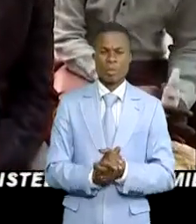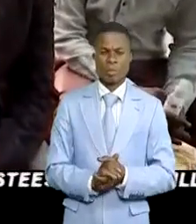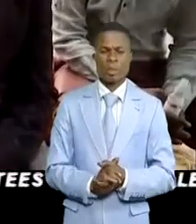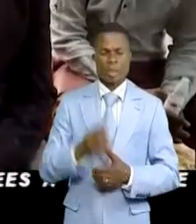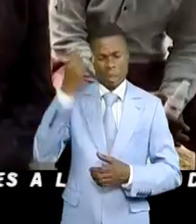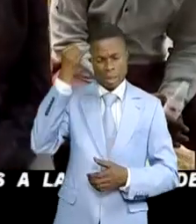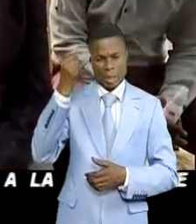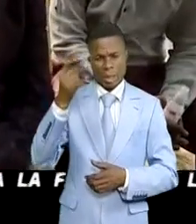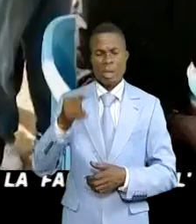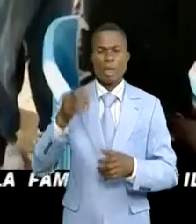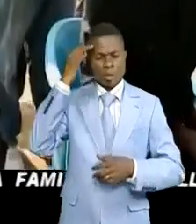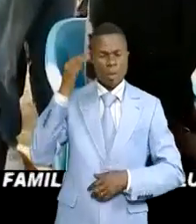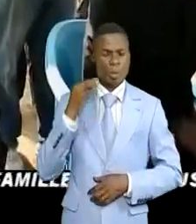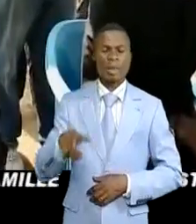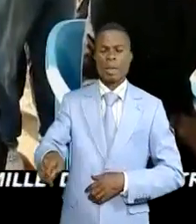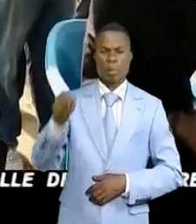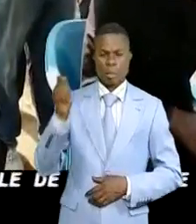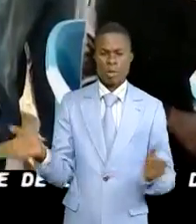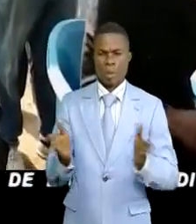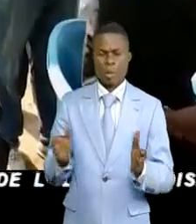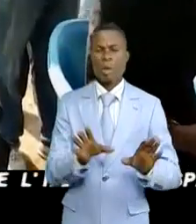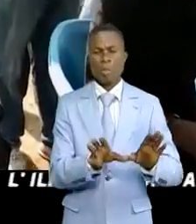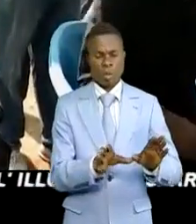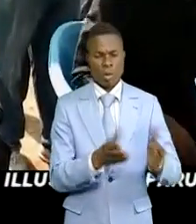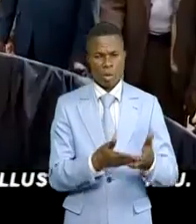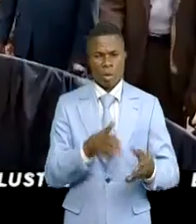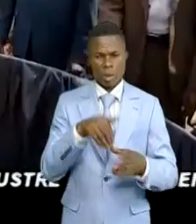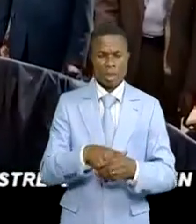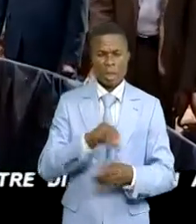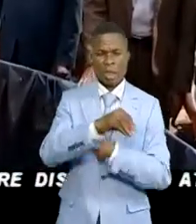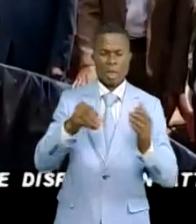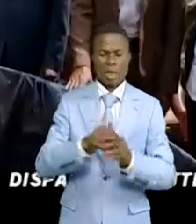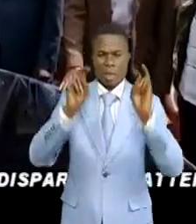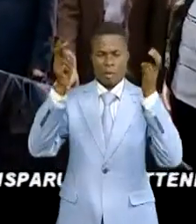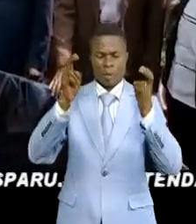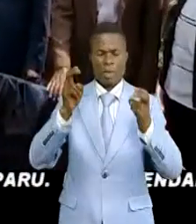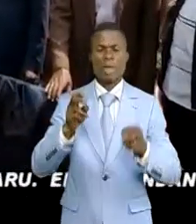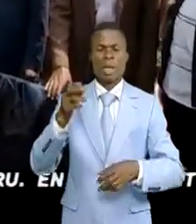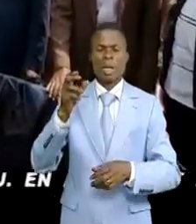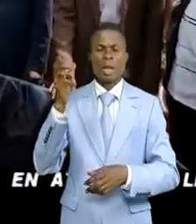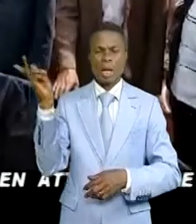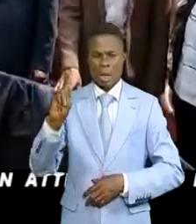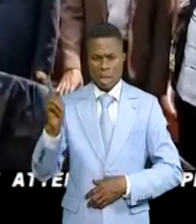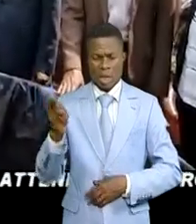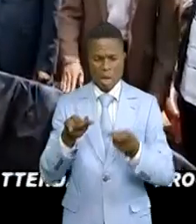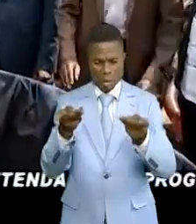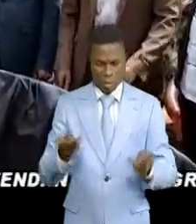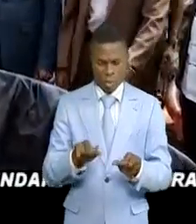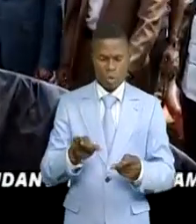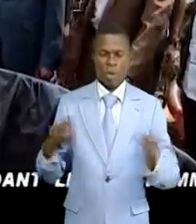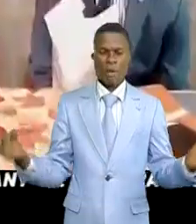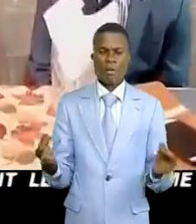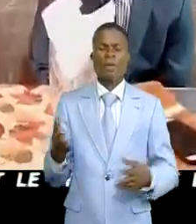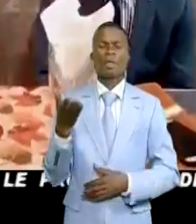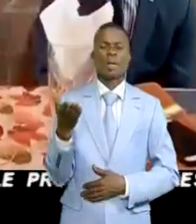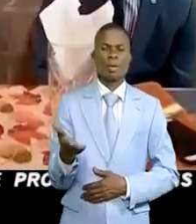site Mr. Fish, entendu Monsieur le Poisson, situé en plein centre-ville de Chikapa, qui a servi de cadre à cette